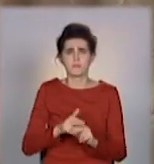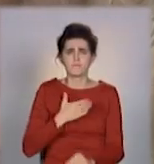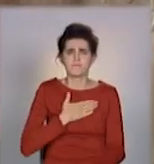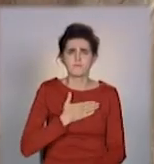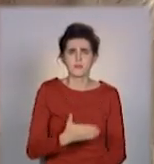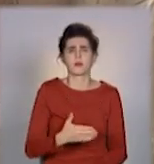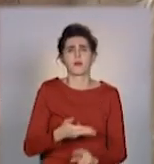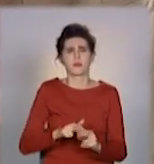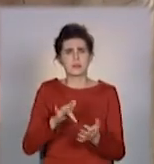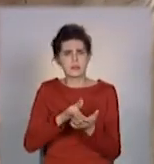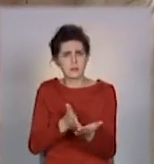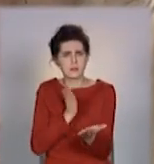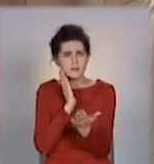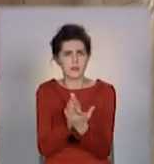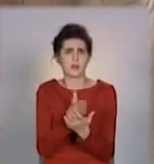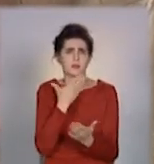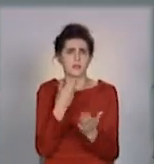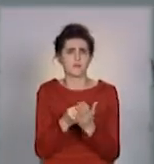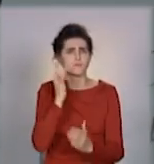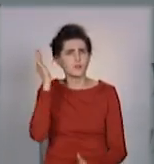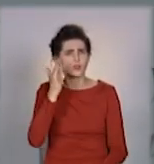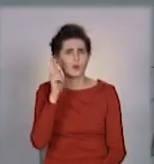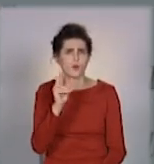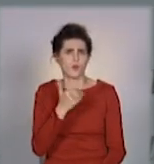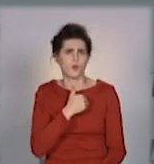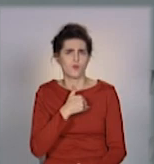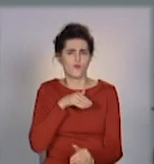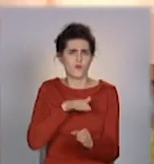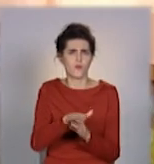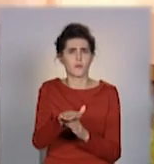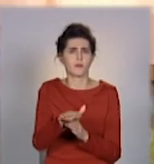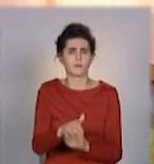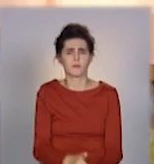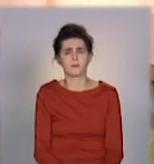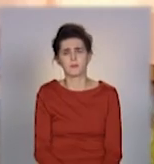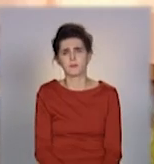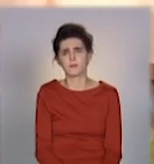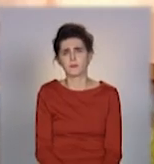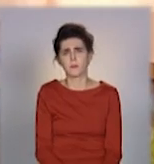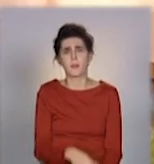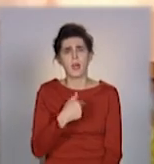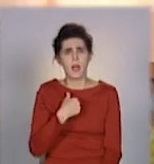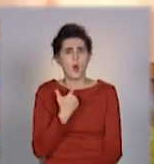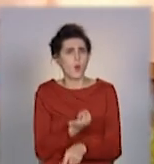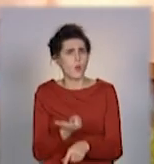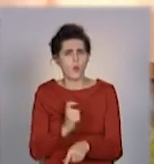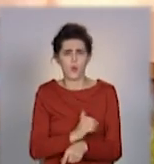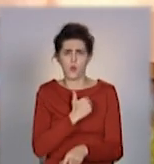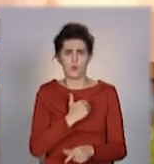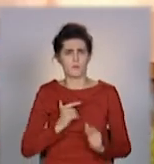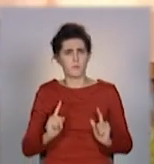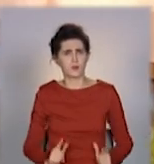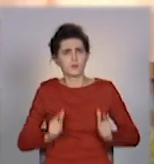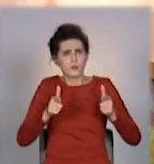та цілеспрямованості свою мрію обов'язково втілить. Я очень хочу поступить. Я